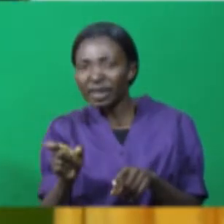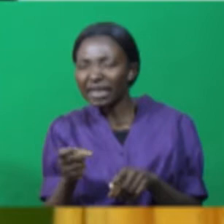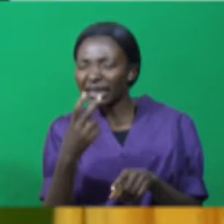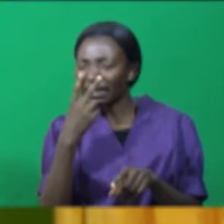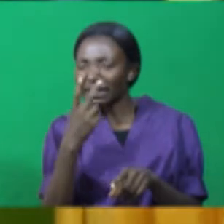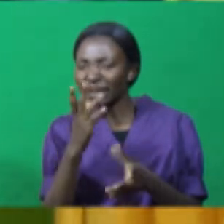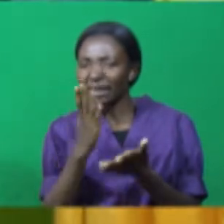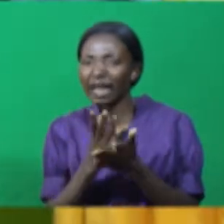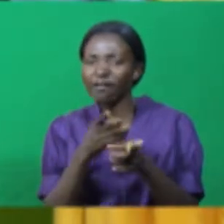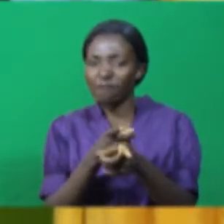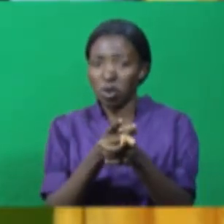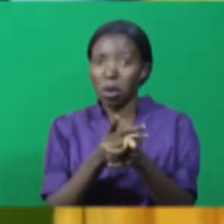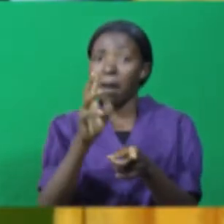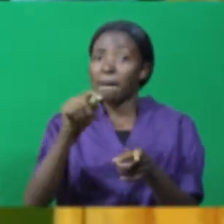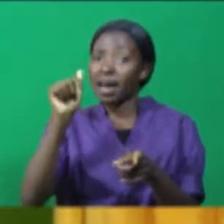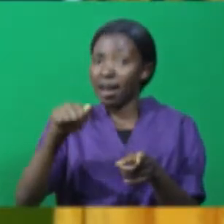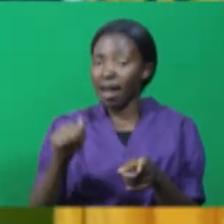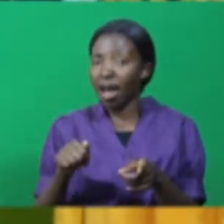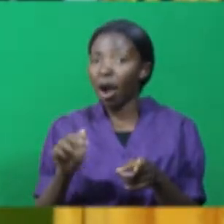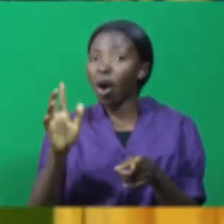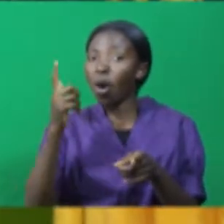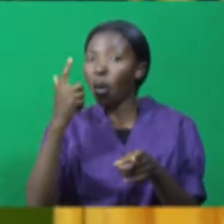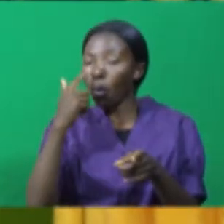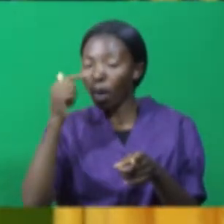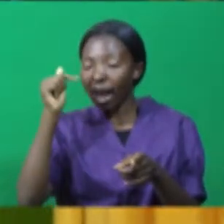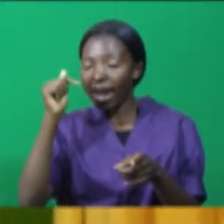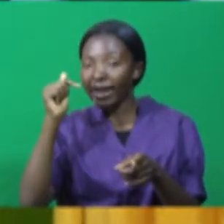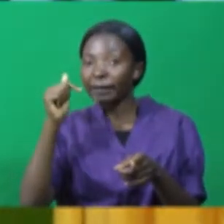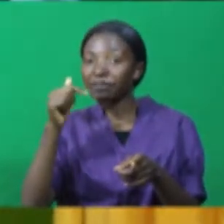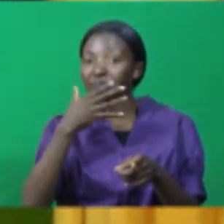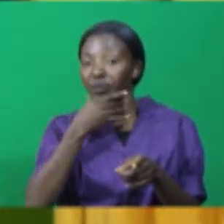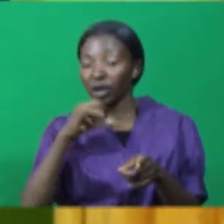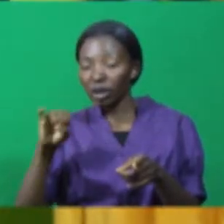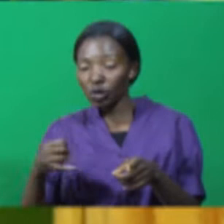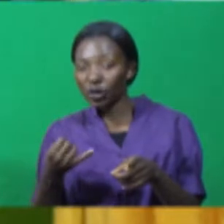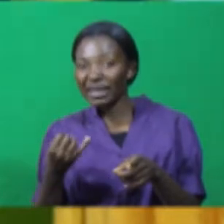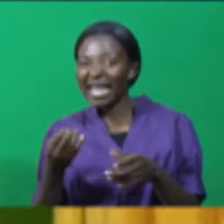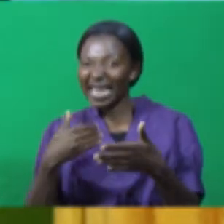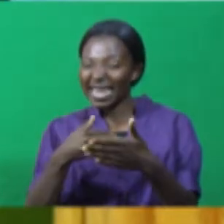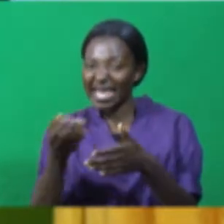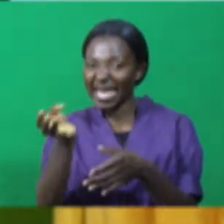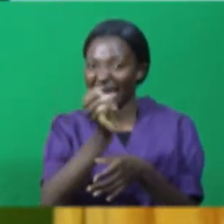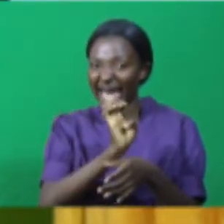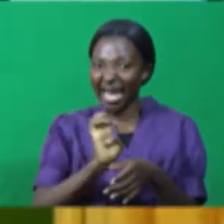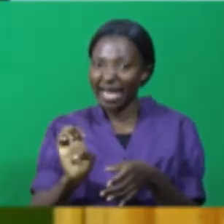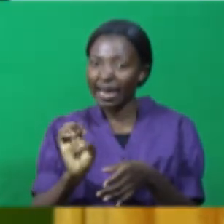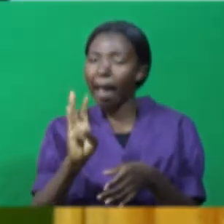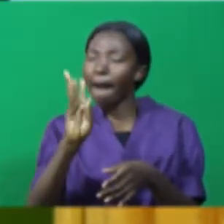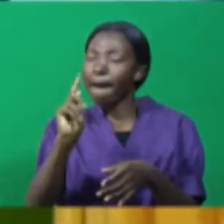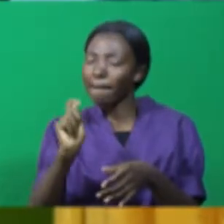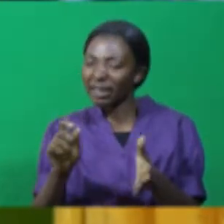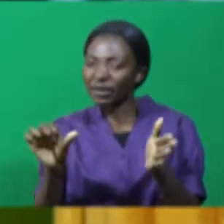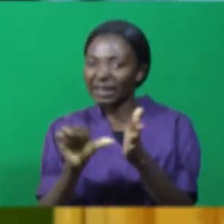VaIsraeri vakunobuda uko. VaEgypti vese vachipinda mugungwa. Asi kuitira kuti VaEgypti vatadze